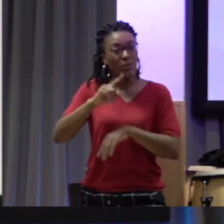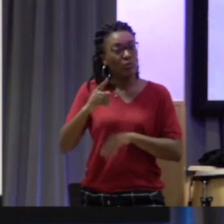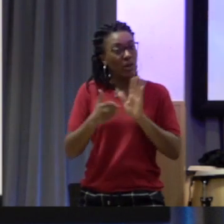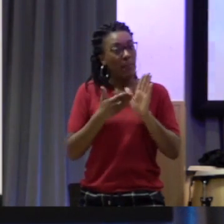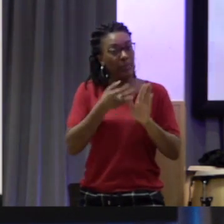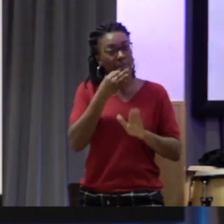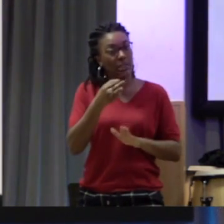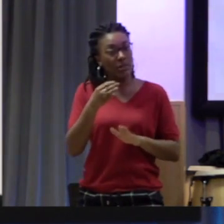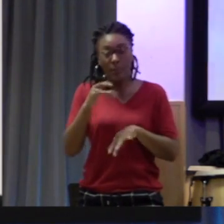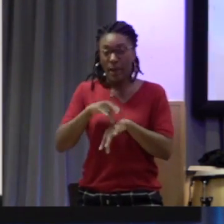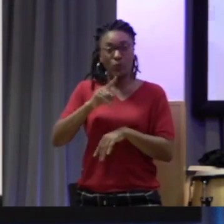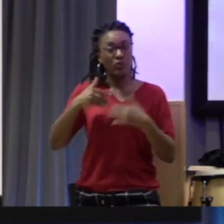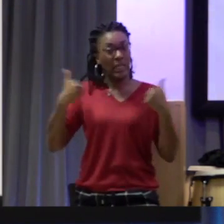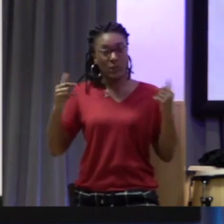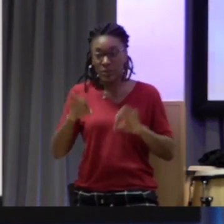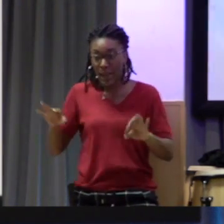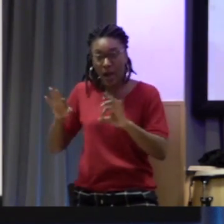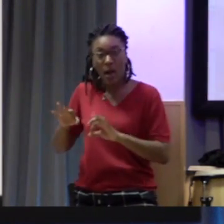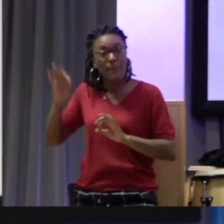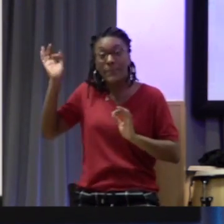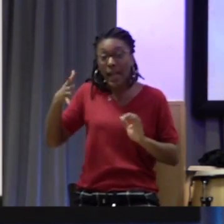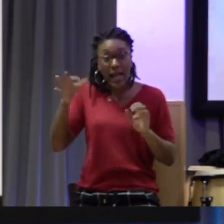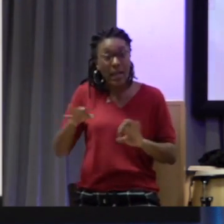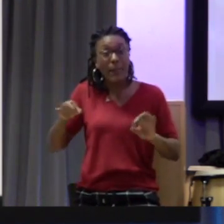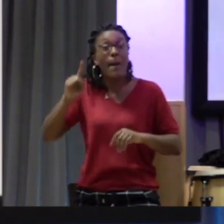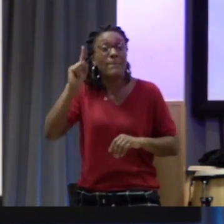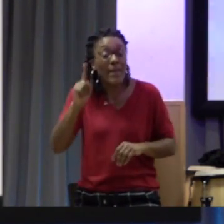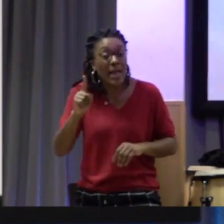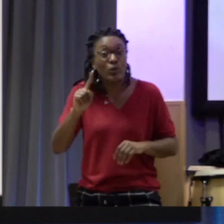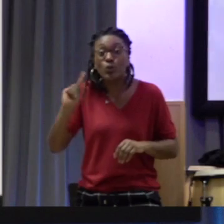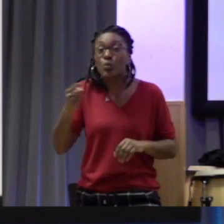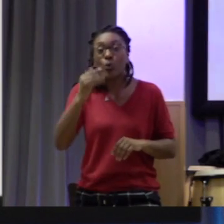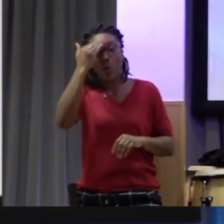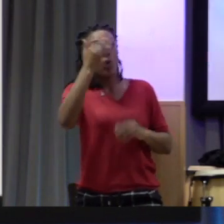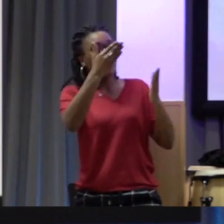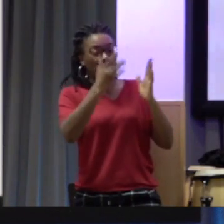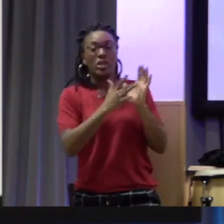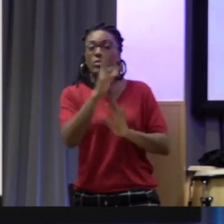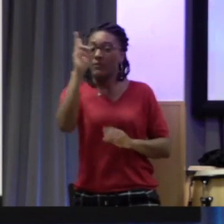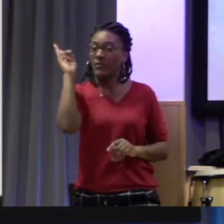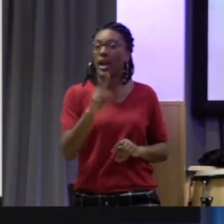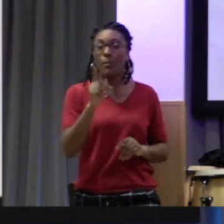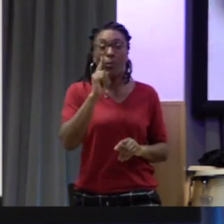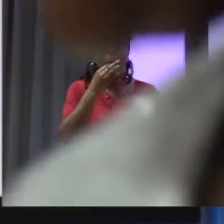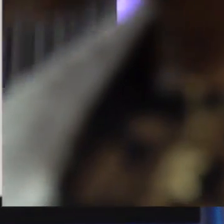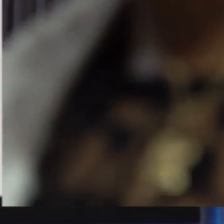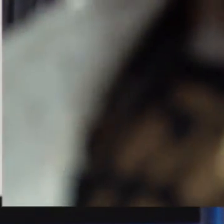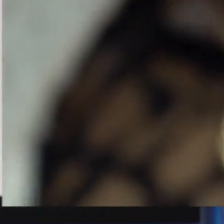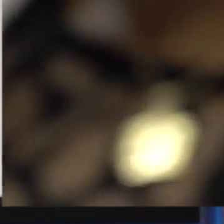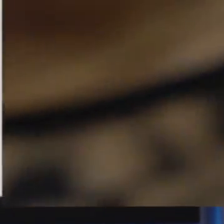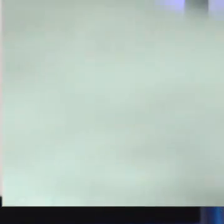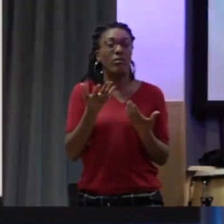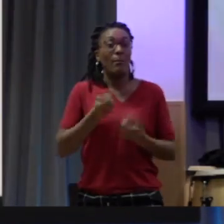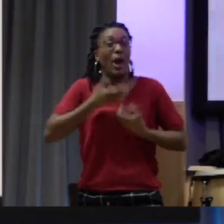Mais ils ont tous reconnu que cet homme était l'envoyé de Dieu. Par sa parole, il les a